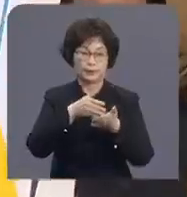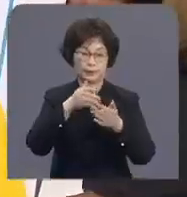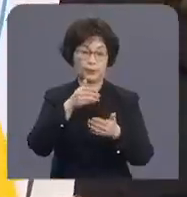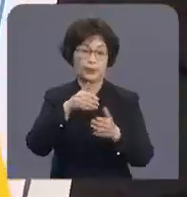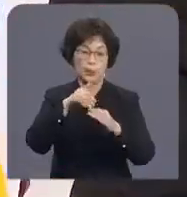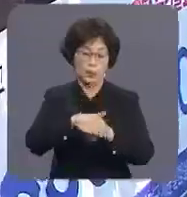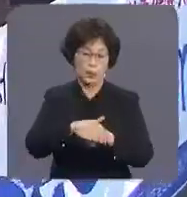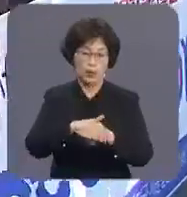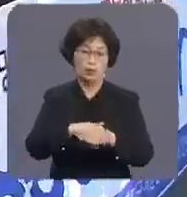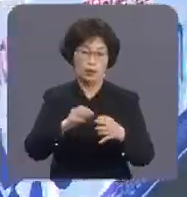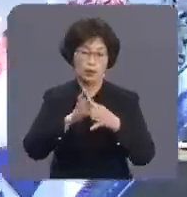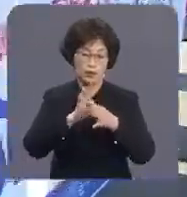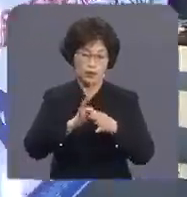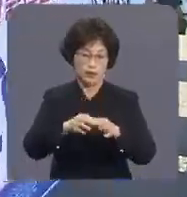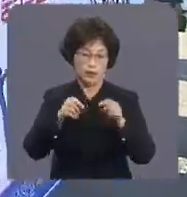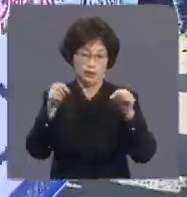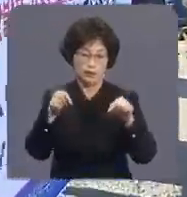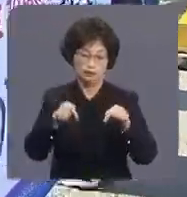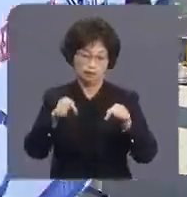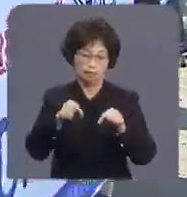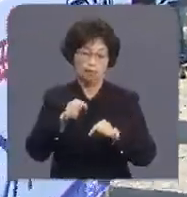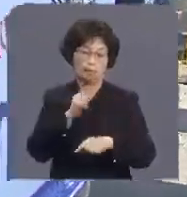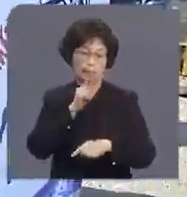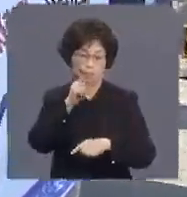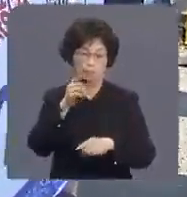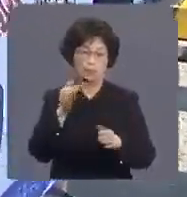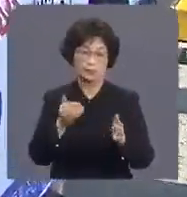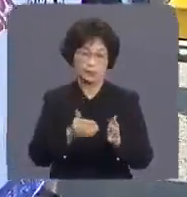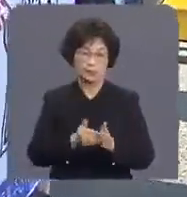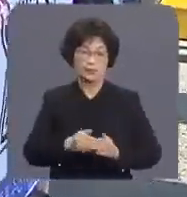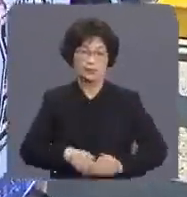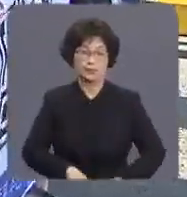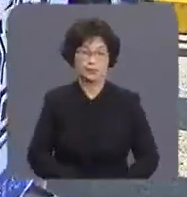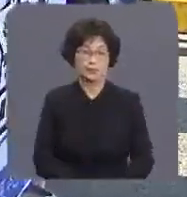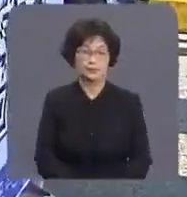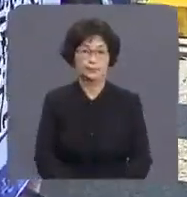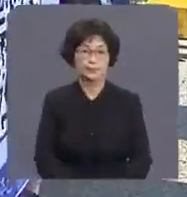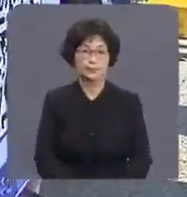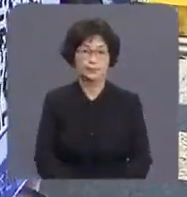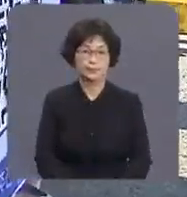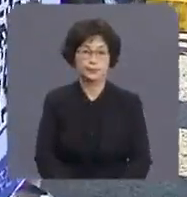행정 소송을 제기했습니다 kbs 뉴스 김 게 입니다